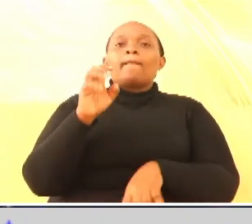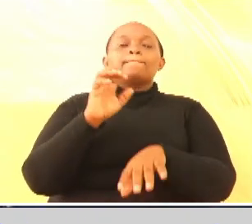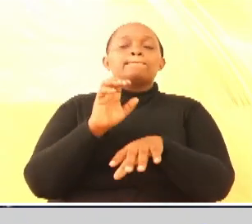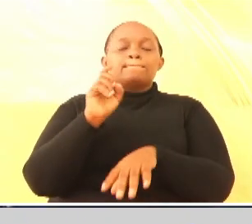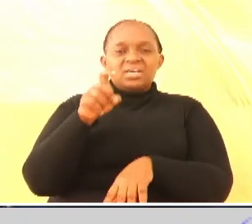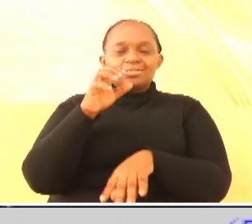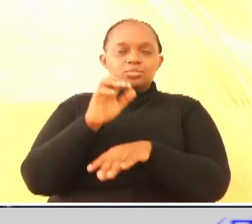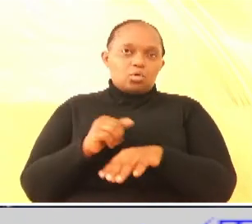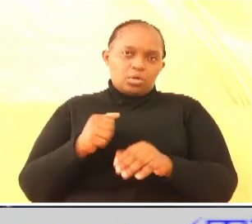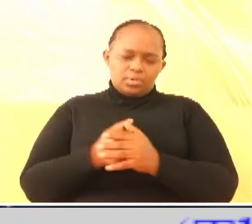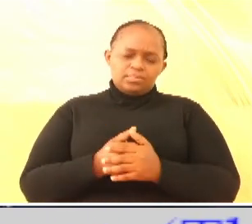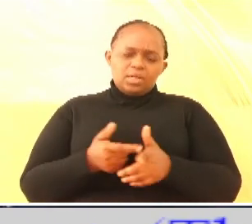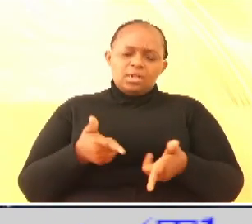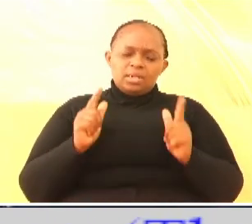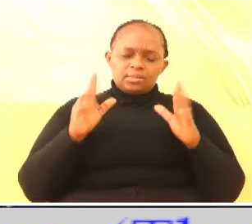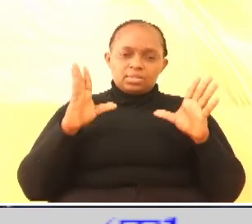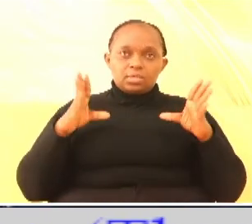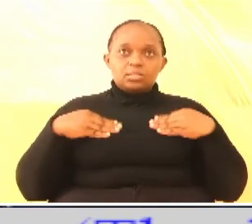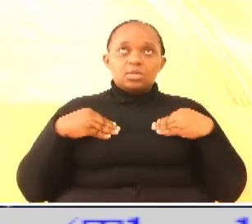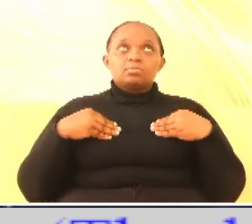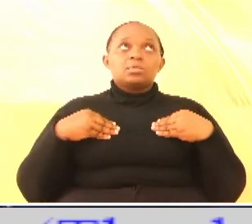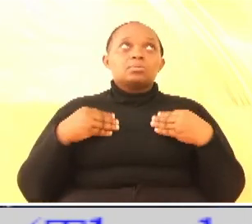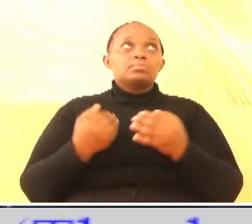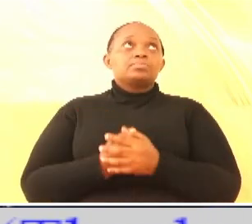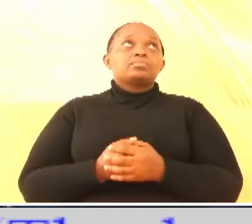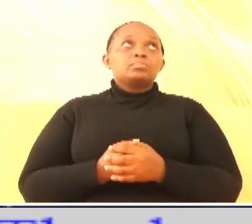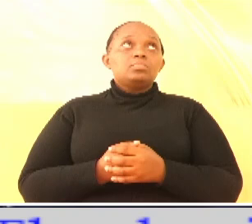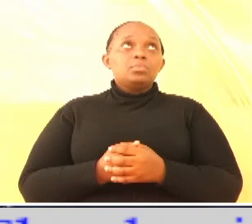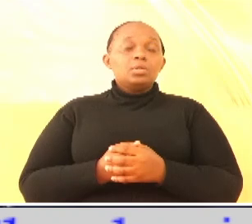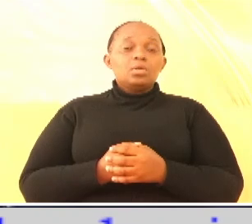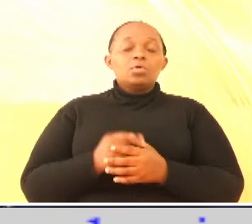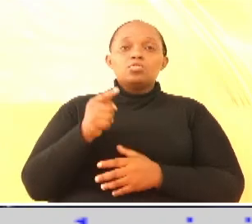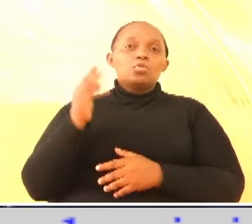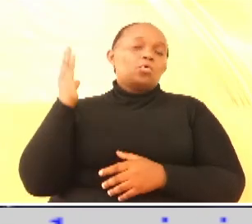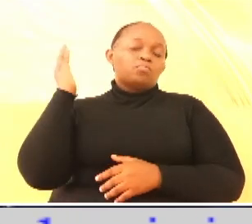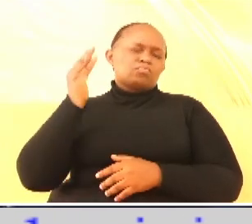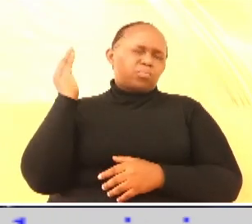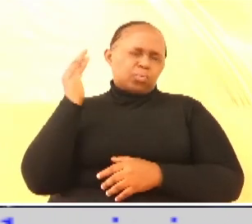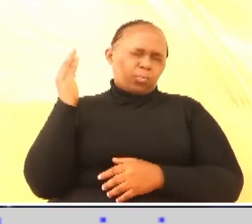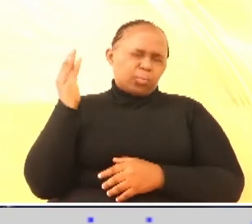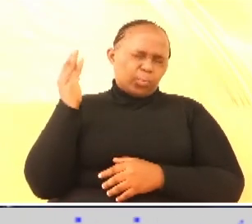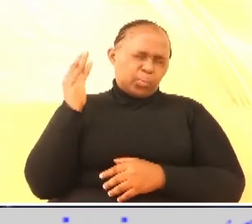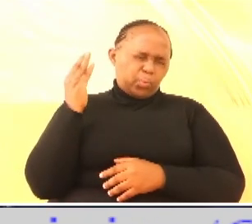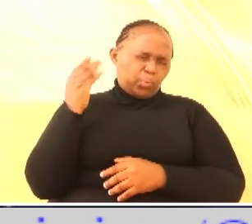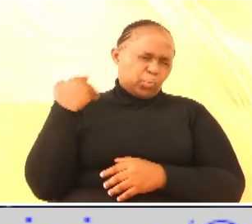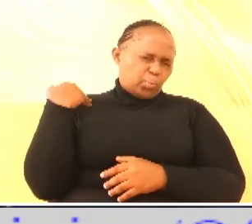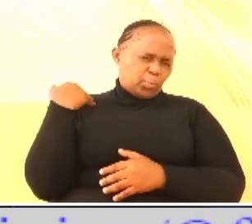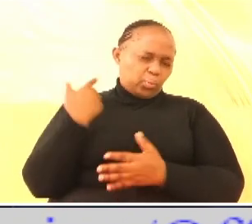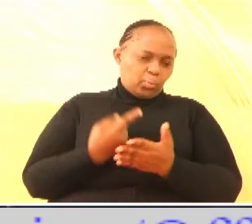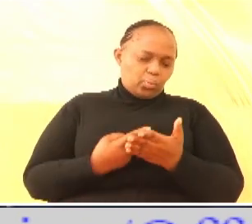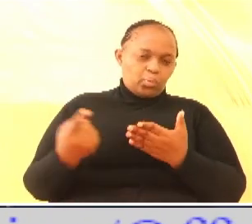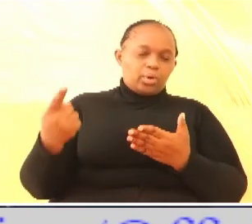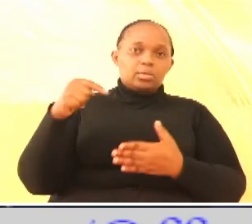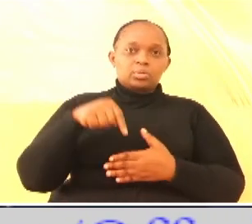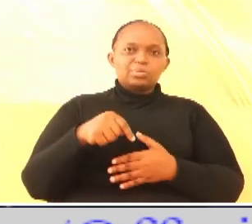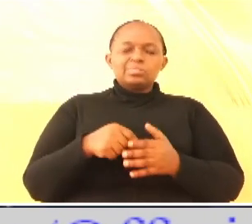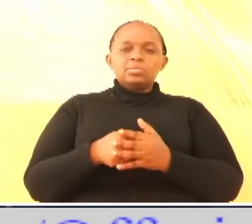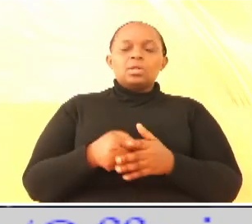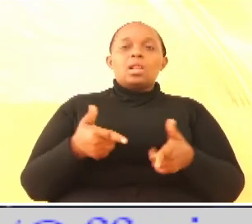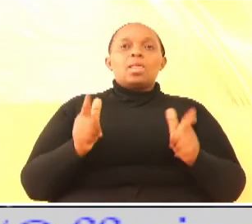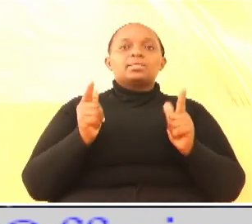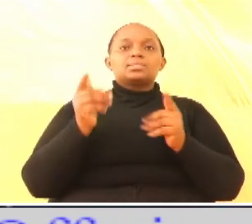Kwa hivyo tukubali. Acha niwache kuendelea sana. Mmehubiriwa for the whole week. Amen. mimi na nyumba yangu